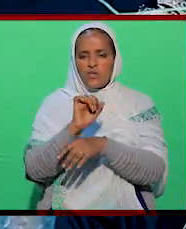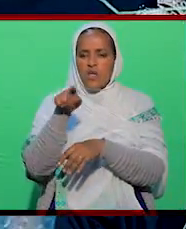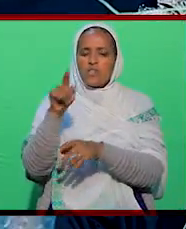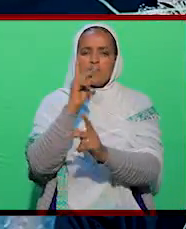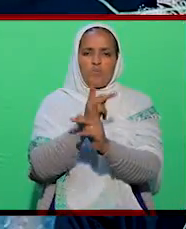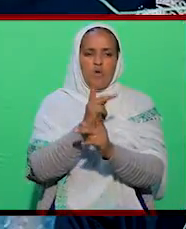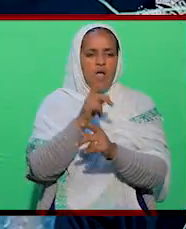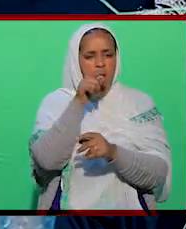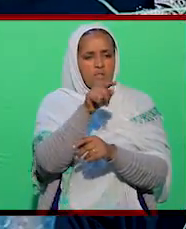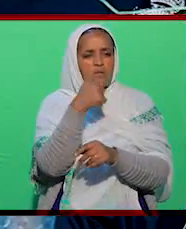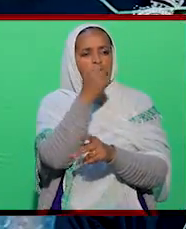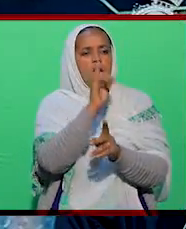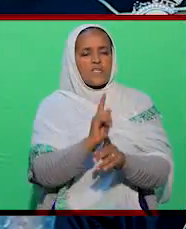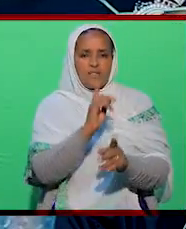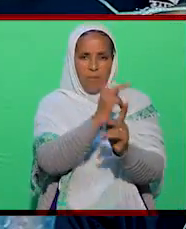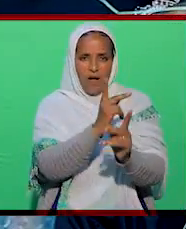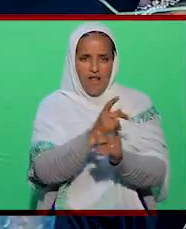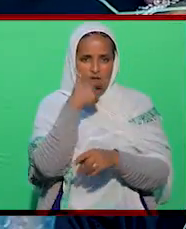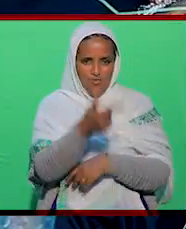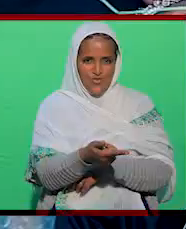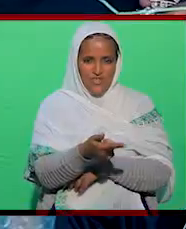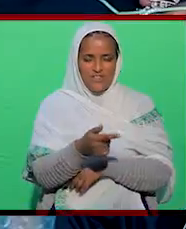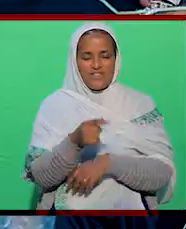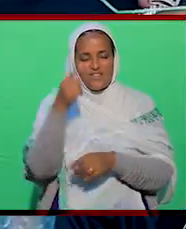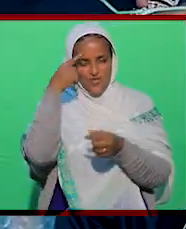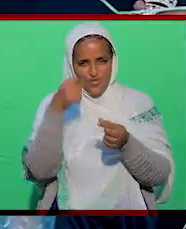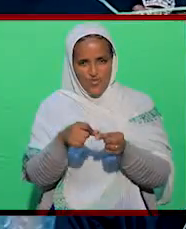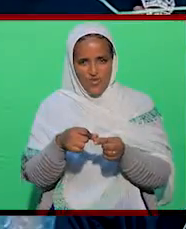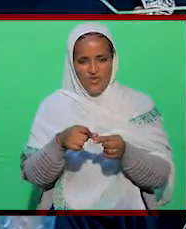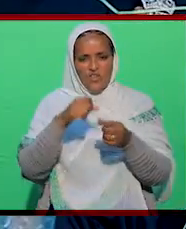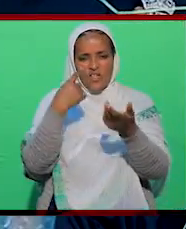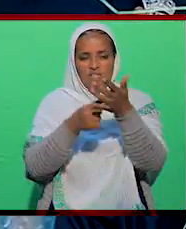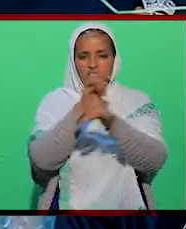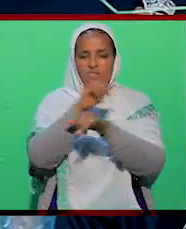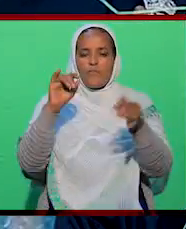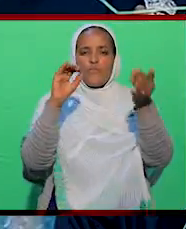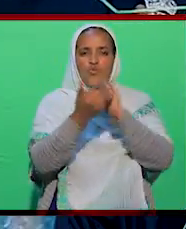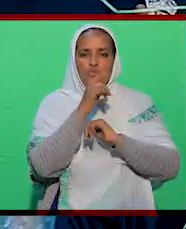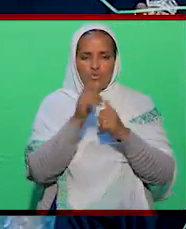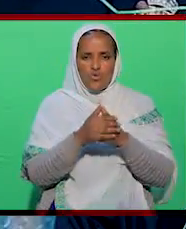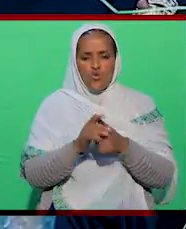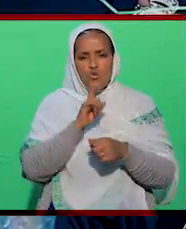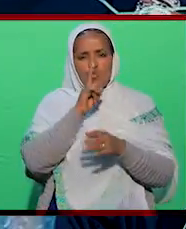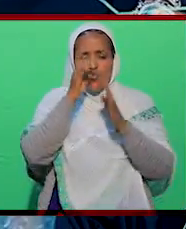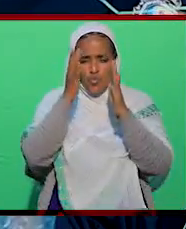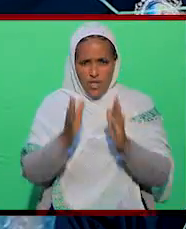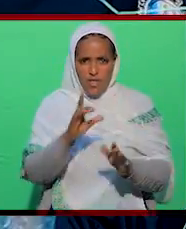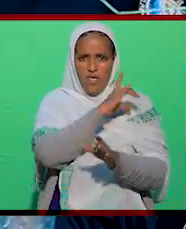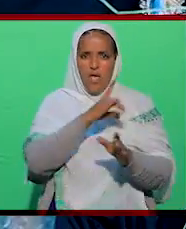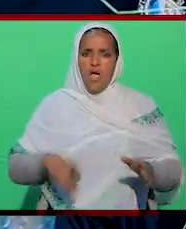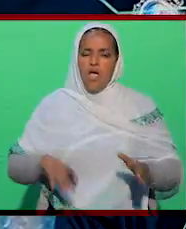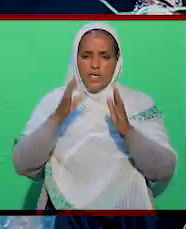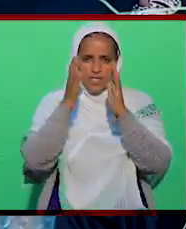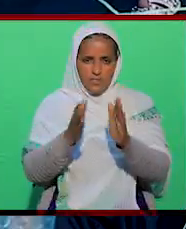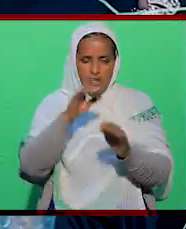እንዲሁ መኪናውንስ አንተ ትጠብቀዋለህ፣ አንተንስ ማን ነው የሚጠብቅ አልኩት ያሉኝ ትዝ ይለኛል። እና እንዲህ እየሆነ ነው